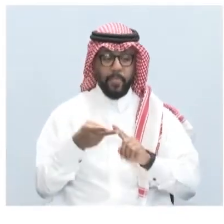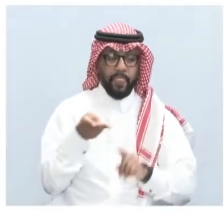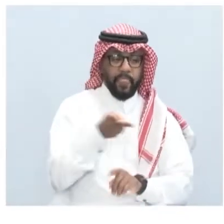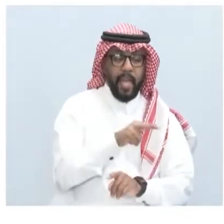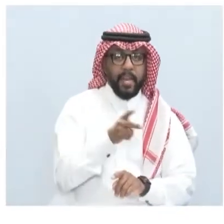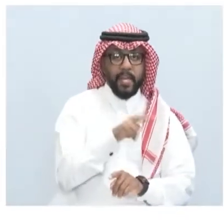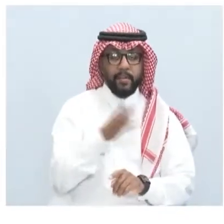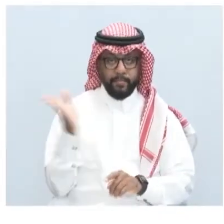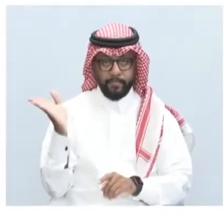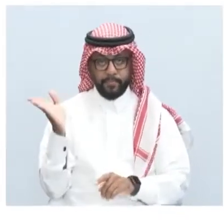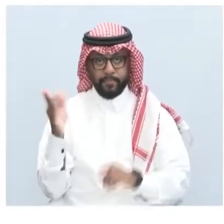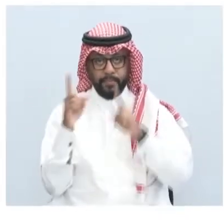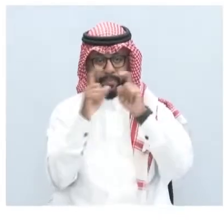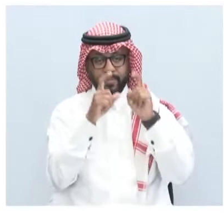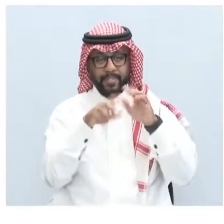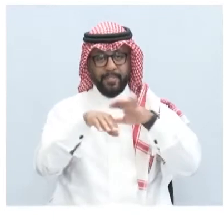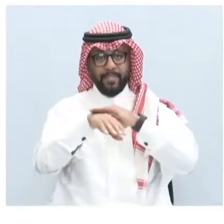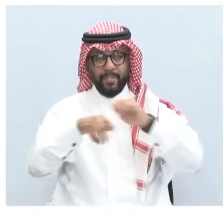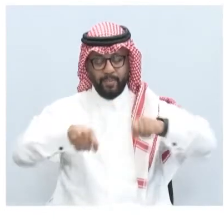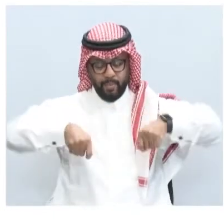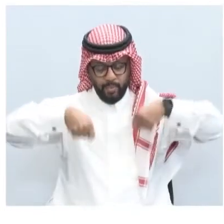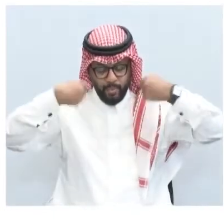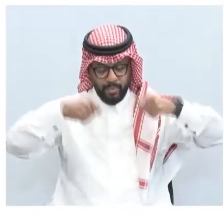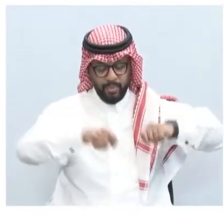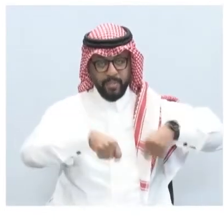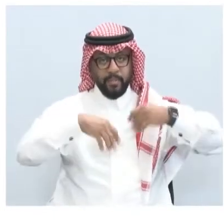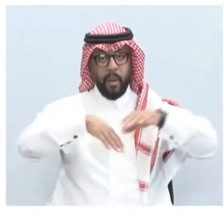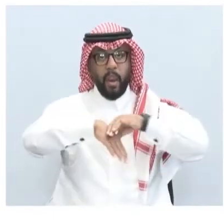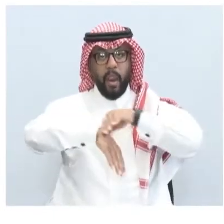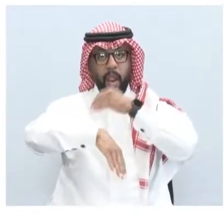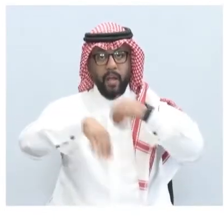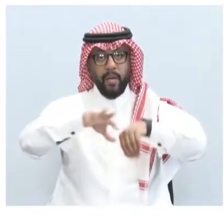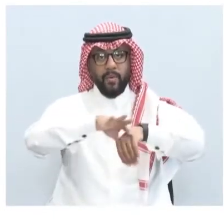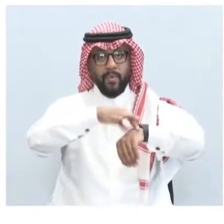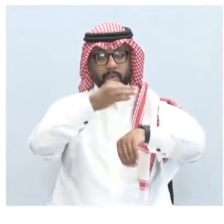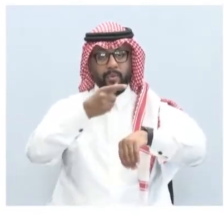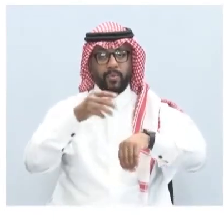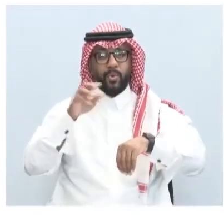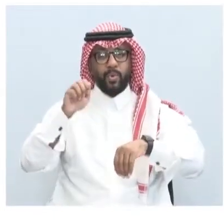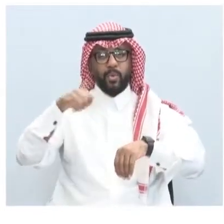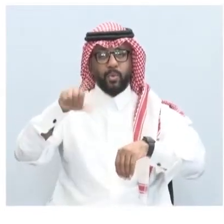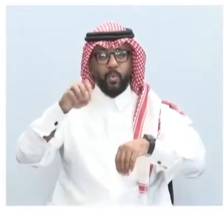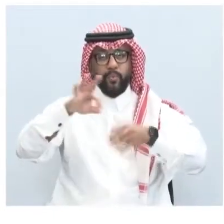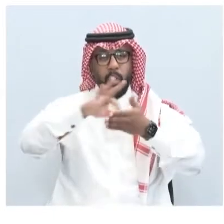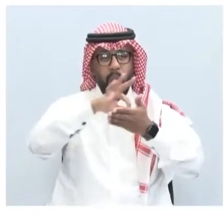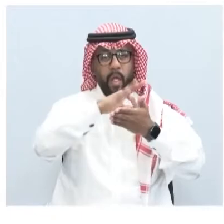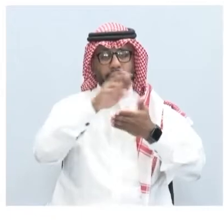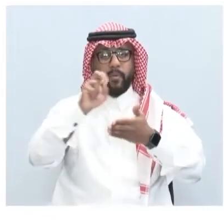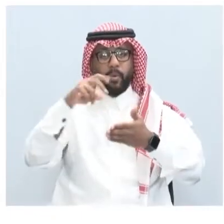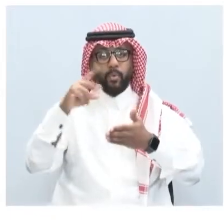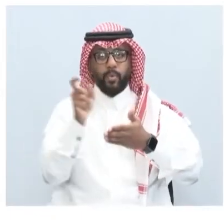الله فيكم احسنتم هو ما يلبس على الرجل من الصوف والقطن